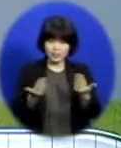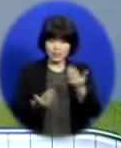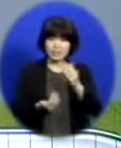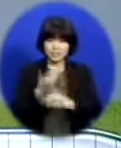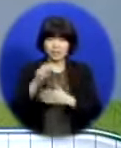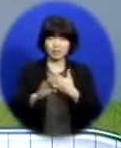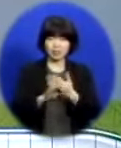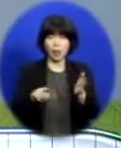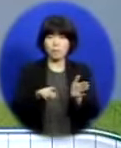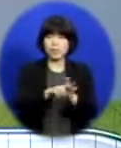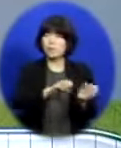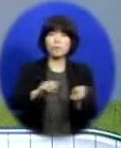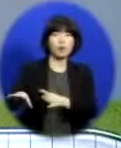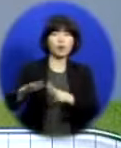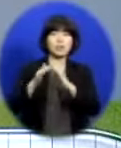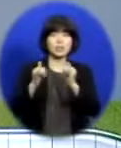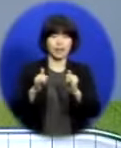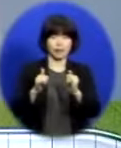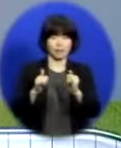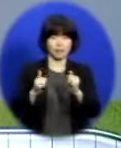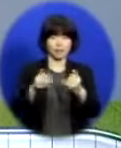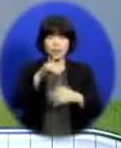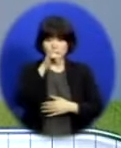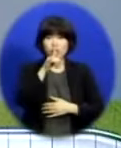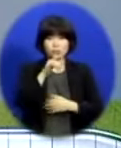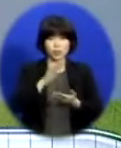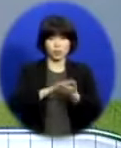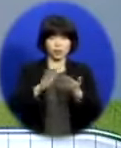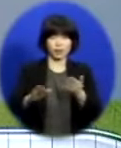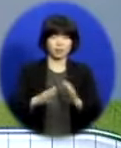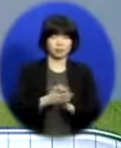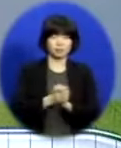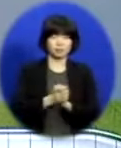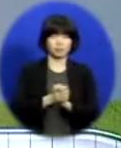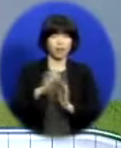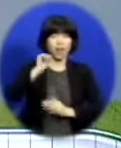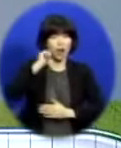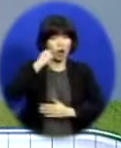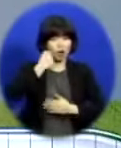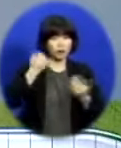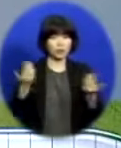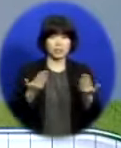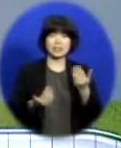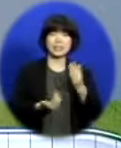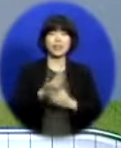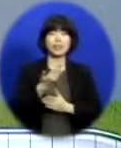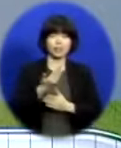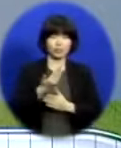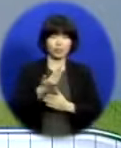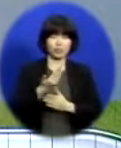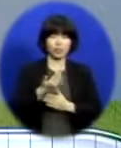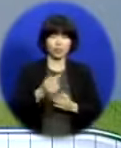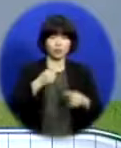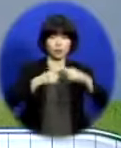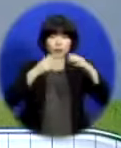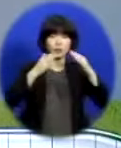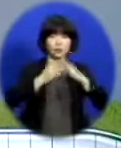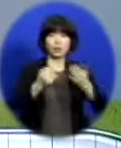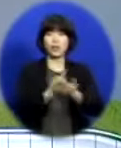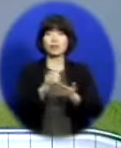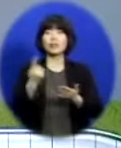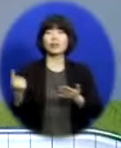생면 람 있습니다 어려운 일이 생겼다고 교회를 떠나는